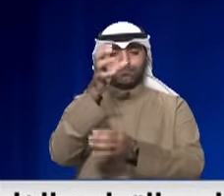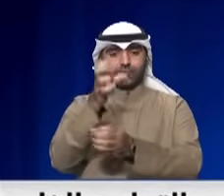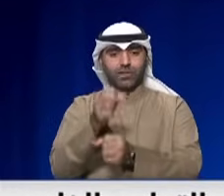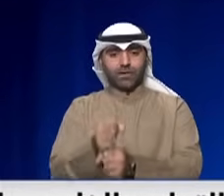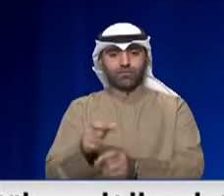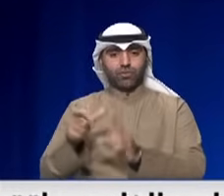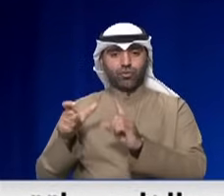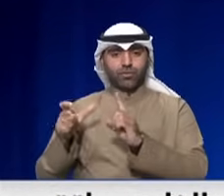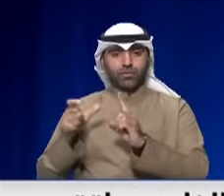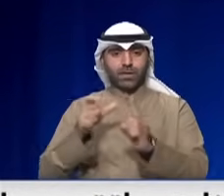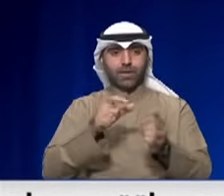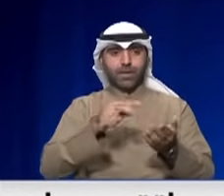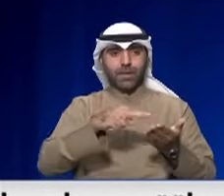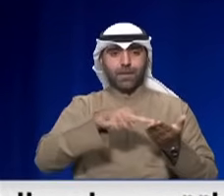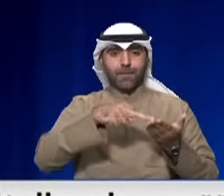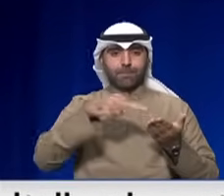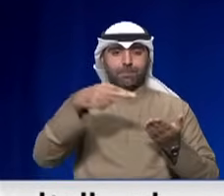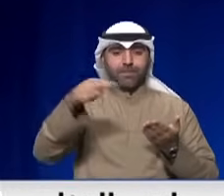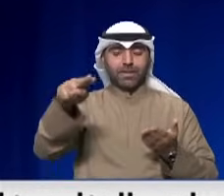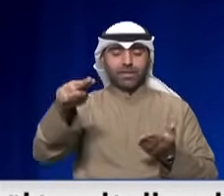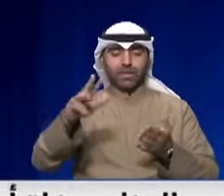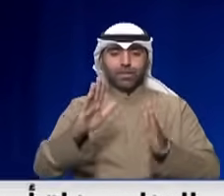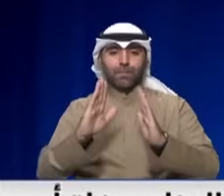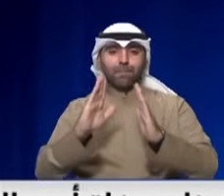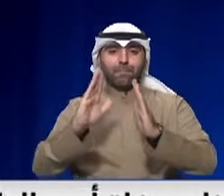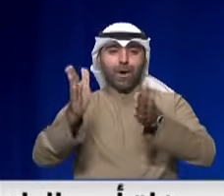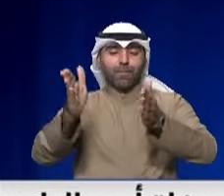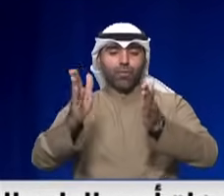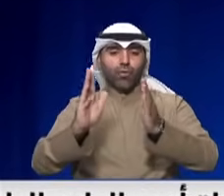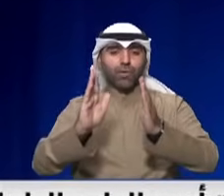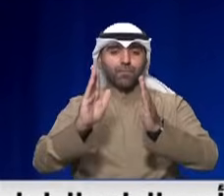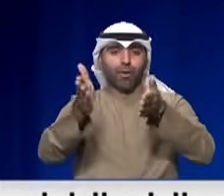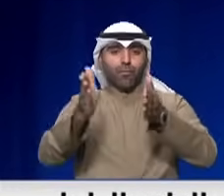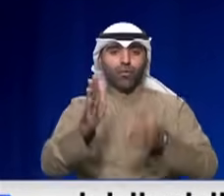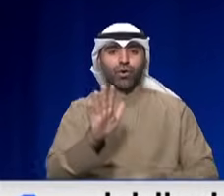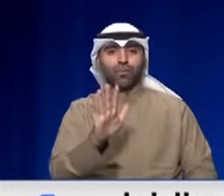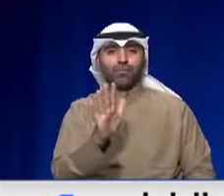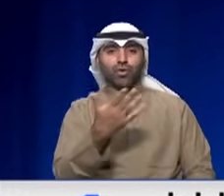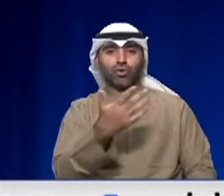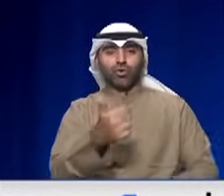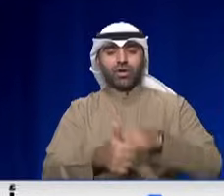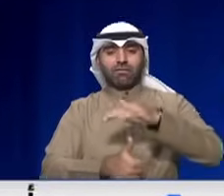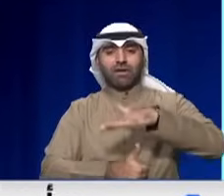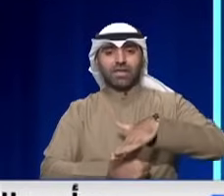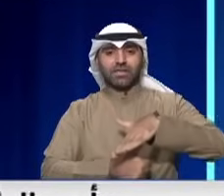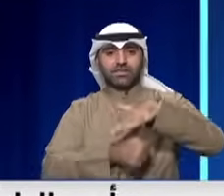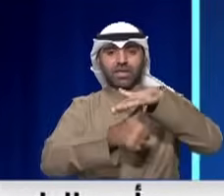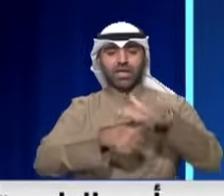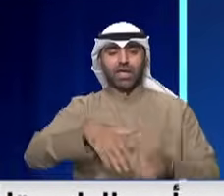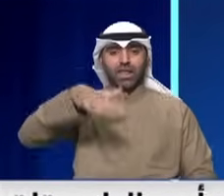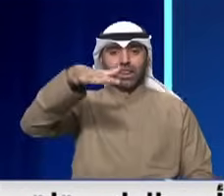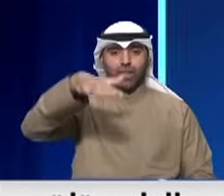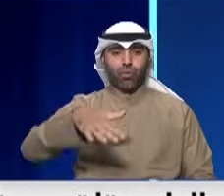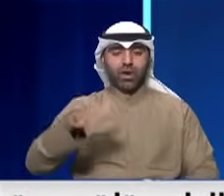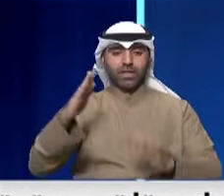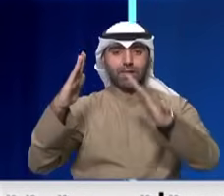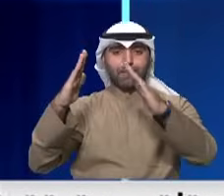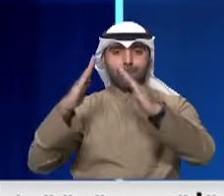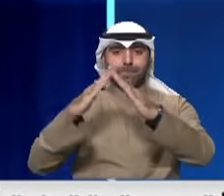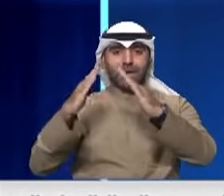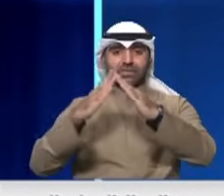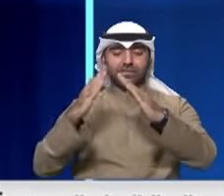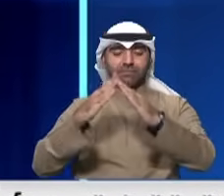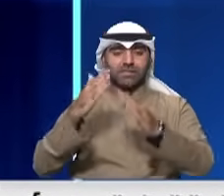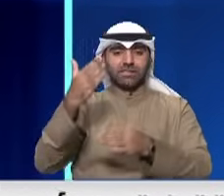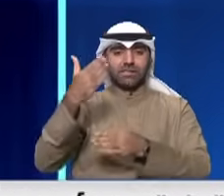تهنئه الى اخيه فخامه الرئيس عبد الفتاح السيسي رئيس جمهوريه مصر العربيه الشقيقه عبر فيها سموه